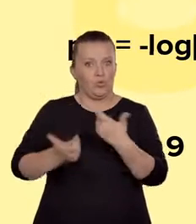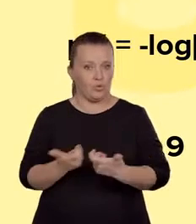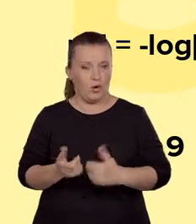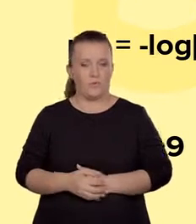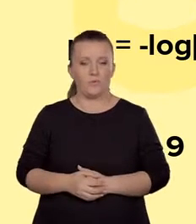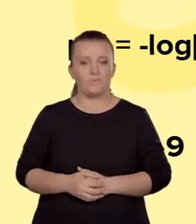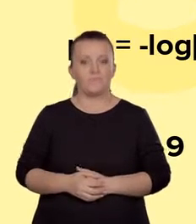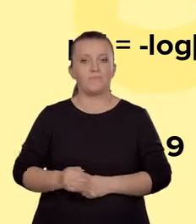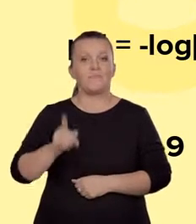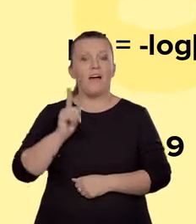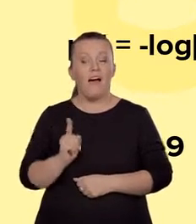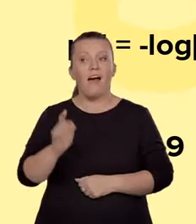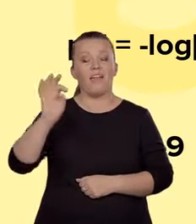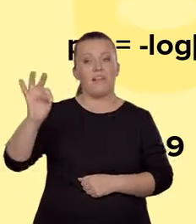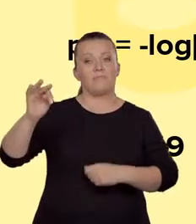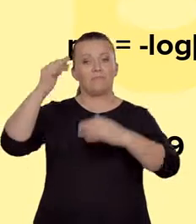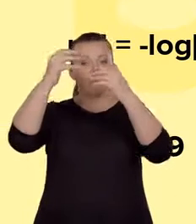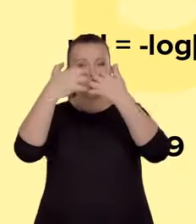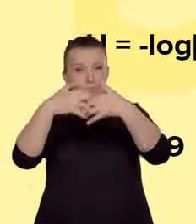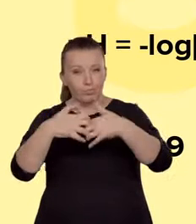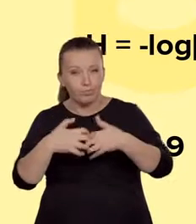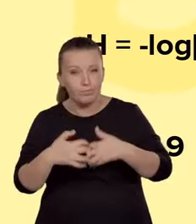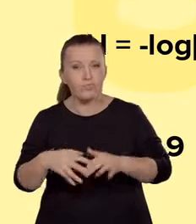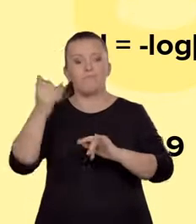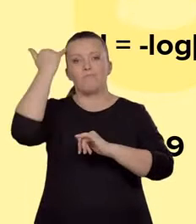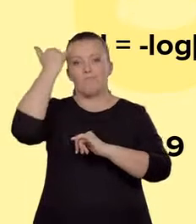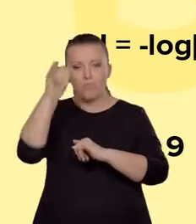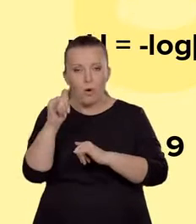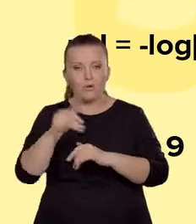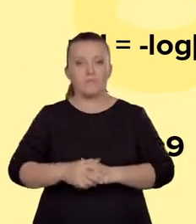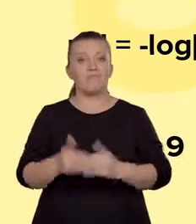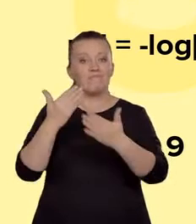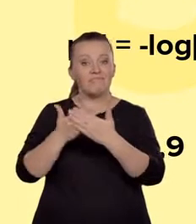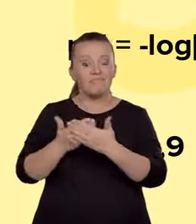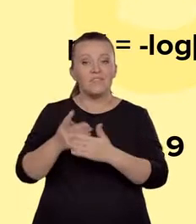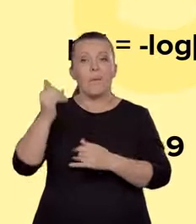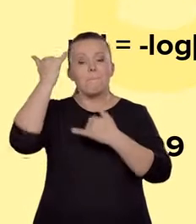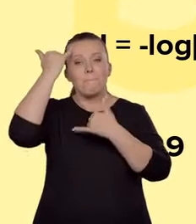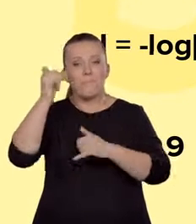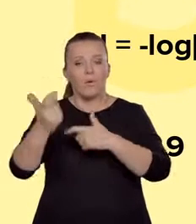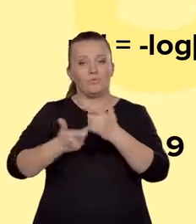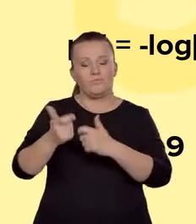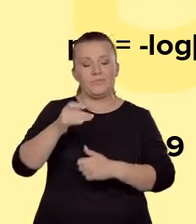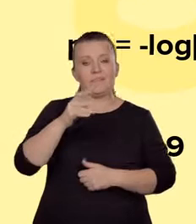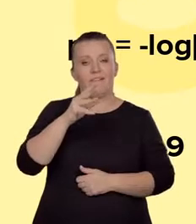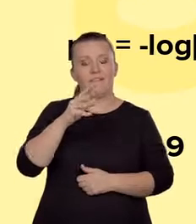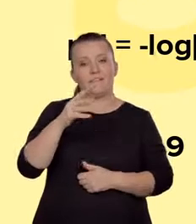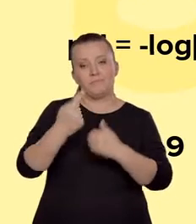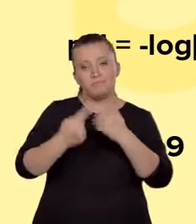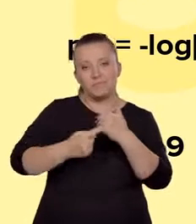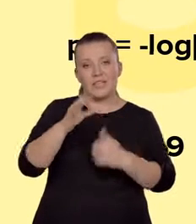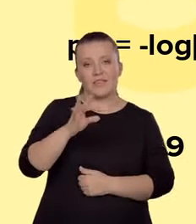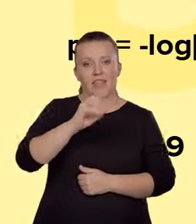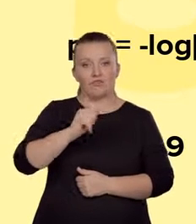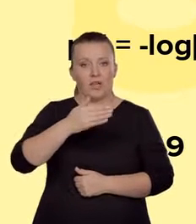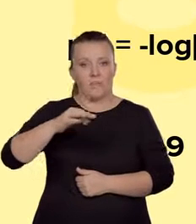rozwiązaniu zdający popełnił jednak błąd rachunkowy, gdyż błędnie policzył wartość stężenia molowego kwasu, które wynosi 1